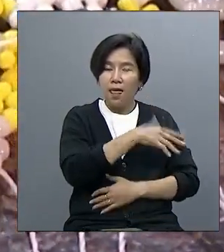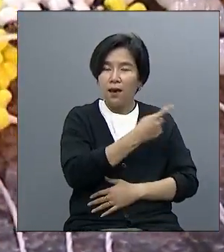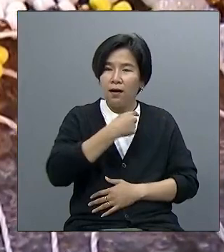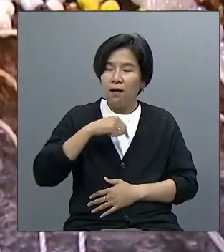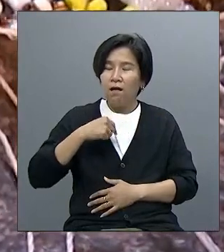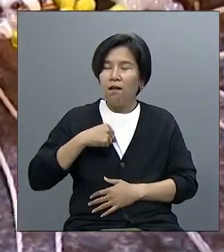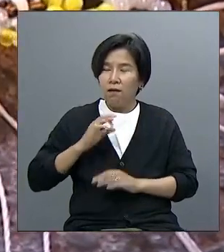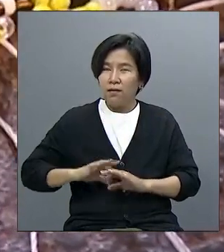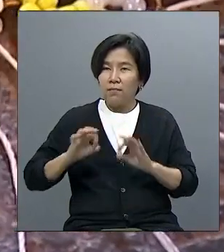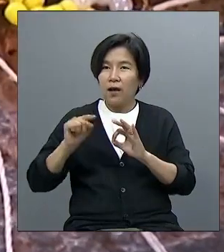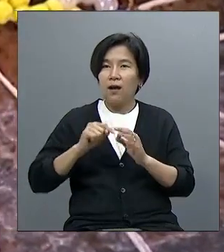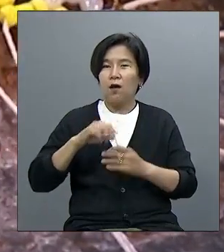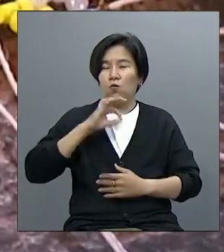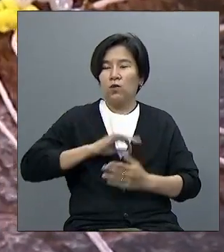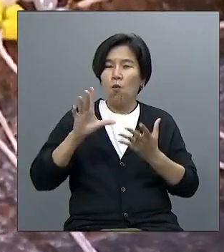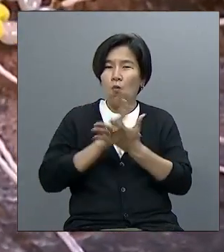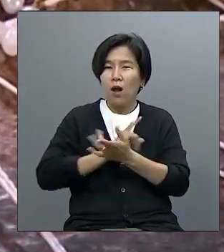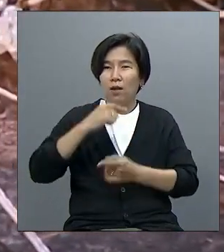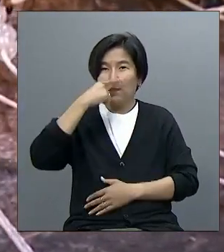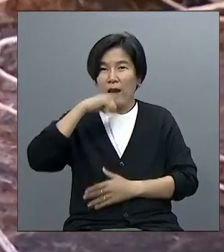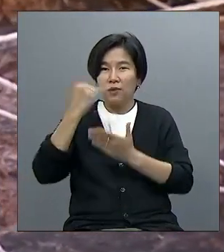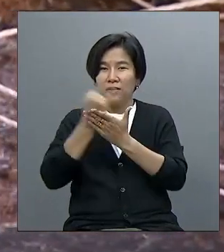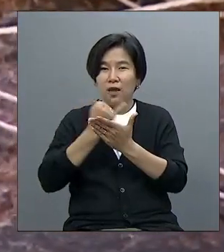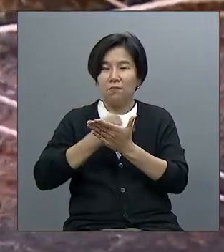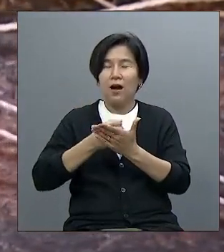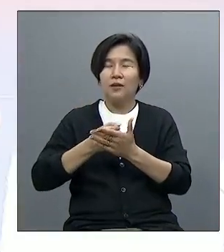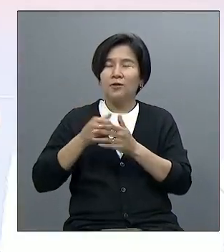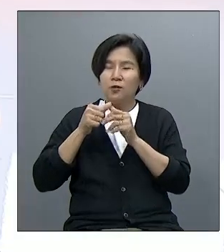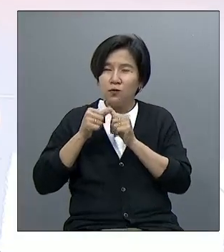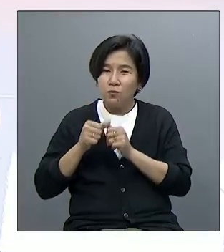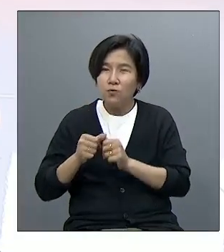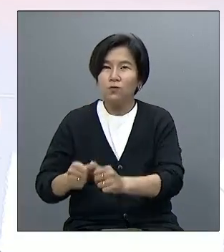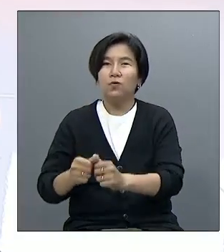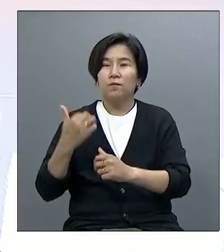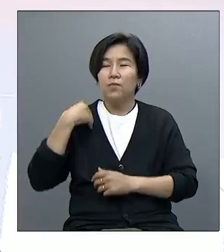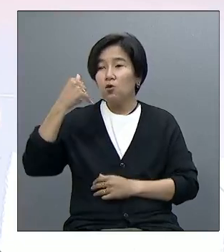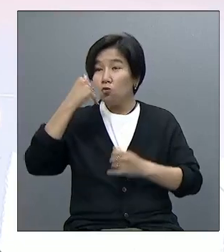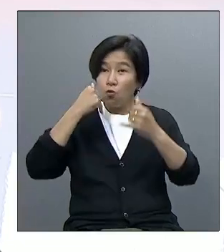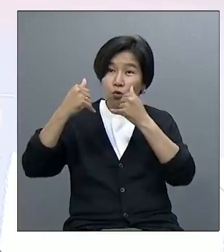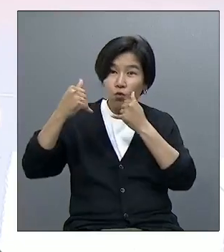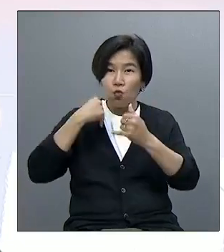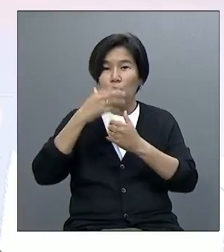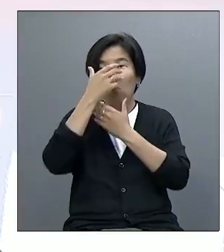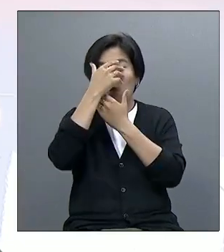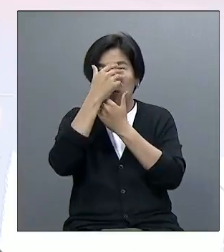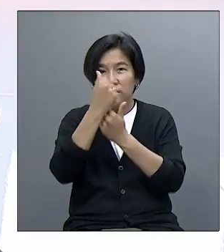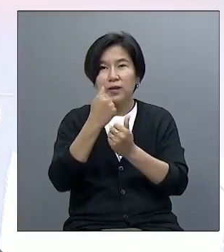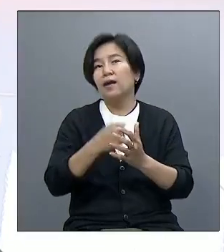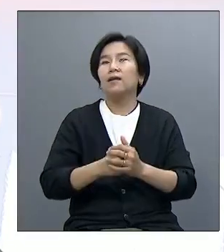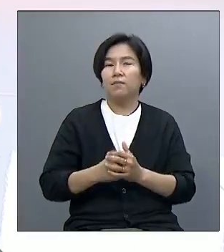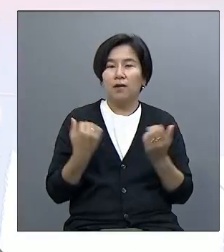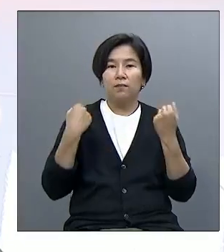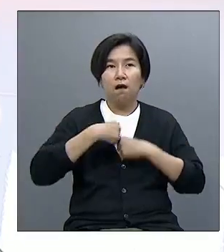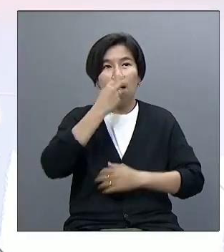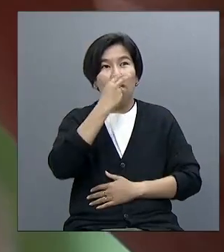อนุรักษ์งานช่างแขนงนี้เขาบอกว่ามีความสุขมากๆเวลาที่มีคนโทรมาให้ความสนใจหรือว่ามีคนนำงานของตัวเองไปใช้เนี่ย